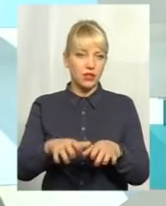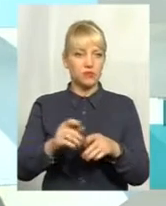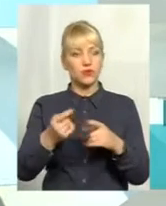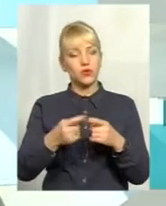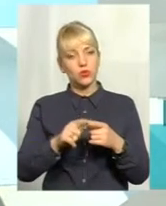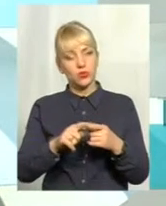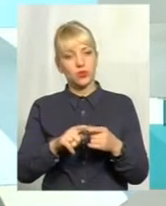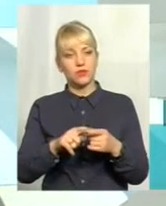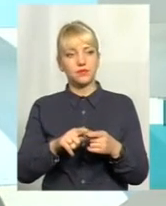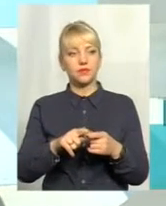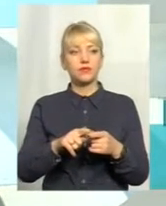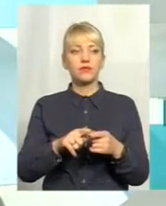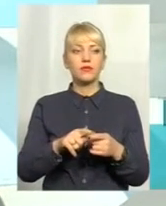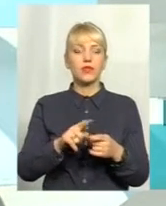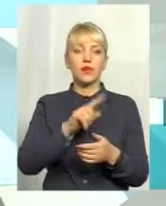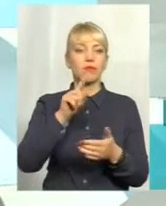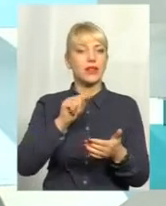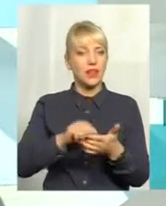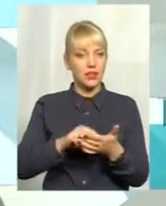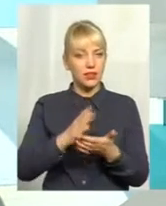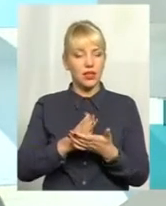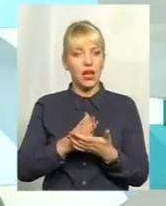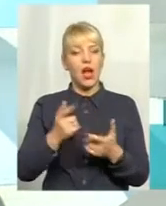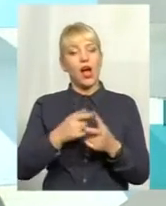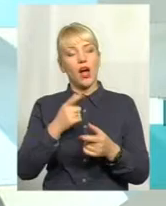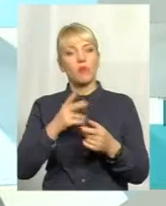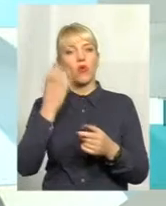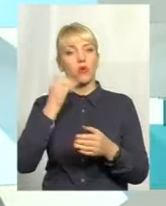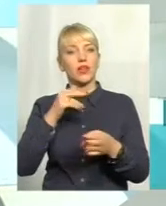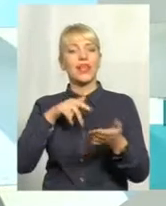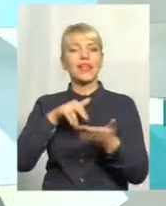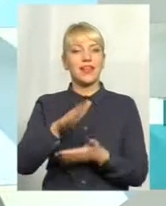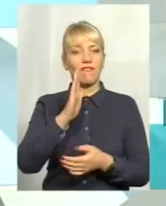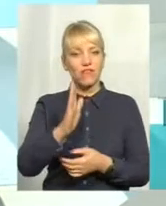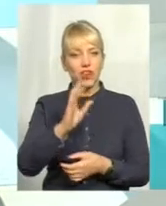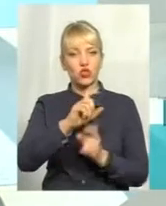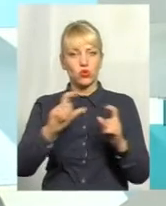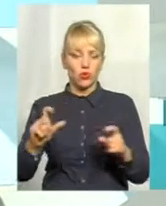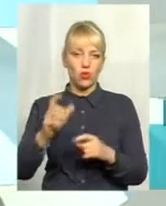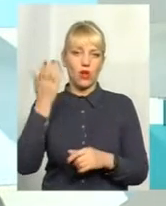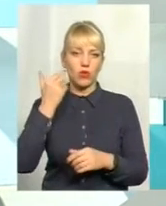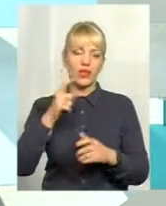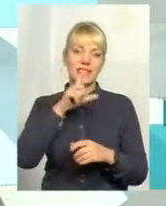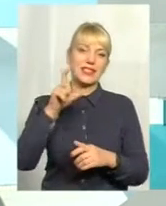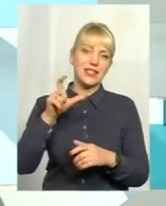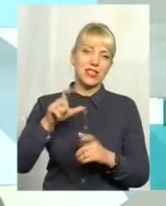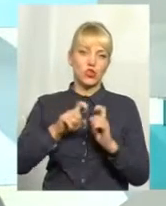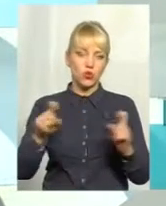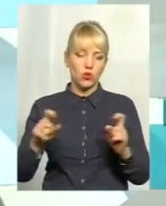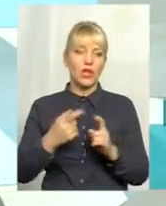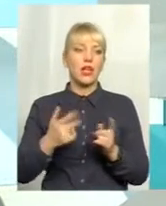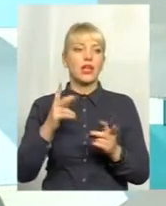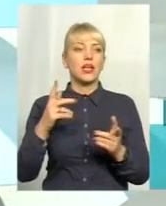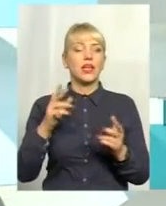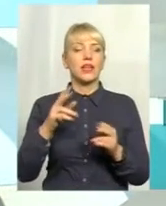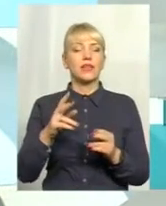суть питання відповідальності, чи це буде питання. Тобто є різниця? Тому, чому? Тому що в будь-якому випадку за під час перебування дітей в школі, ну, як би то не